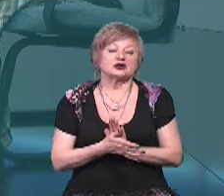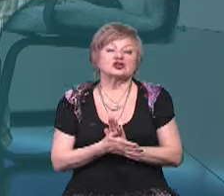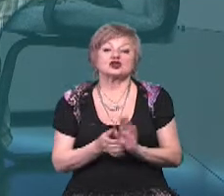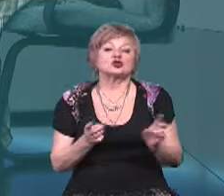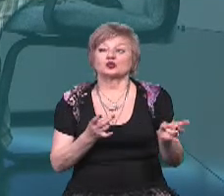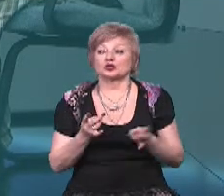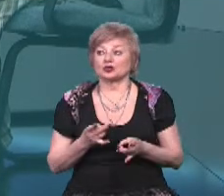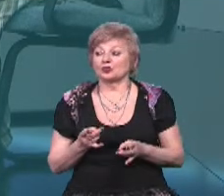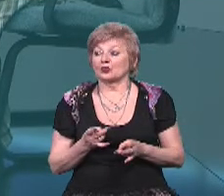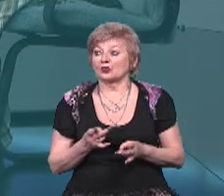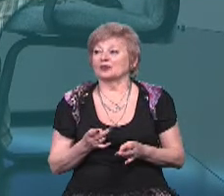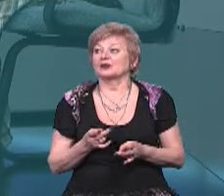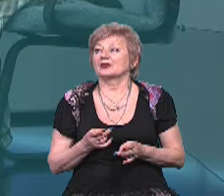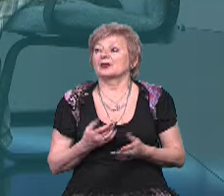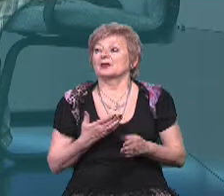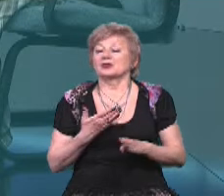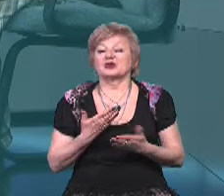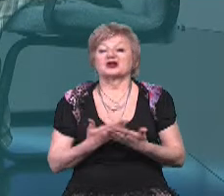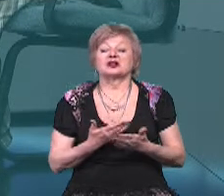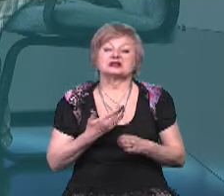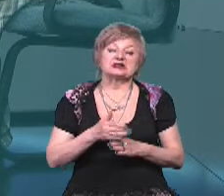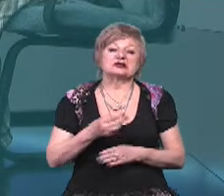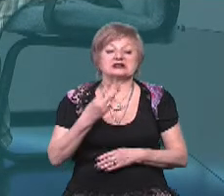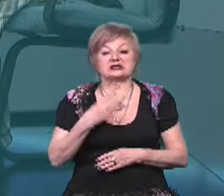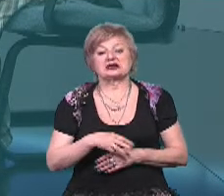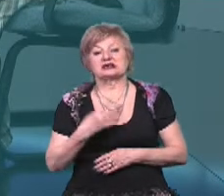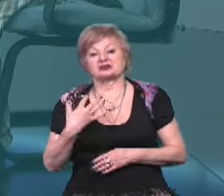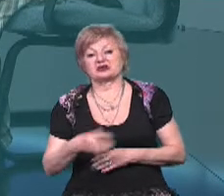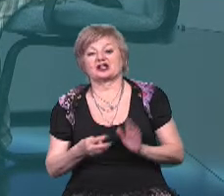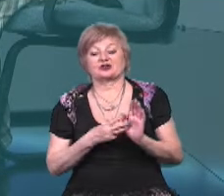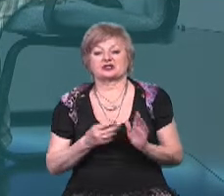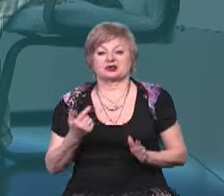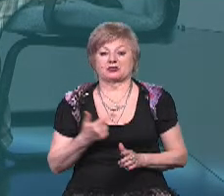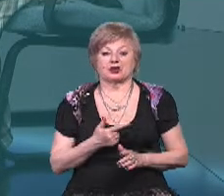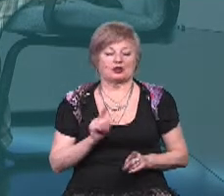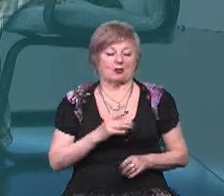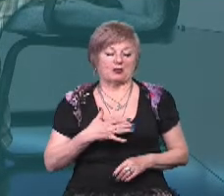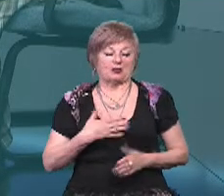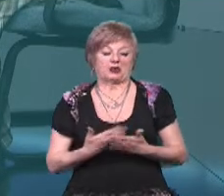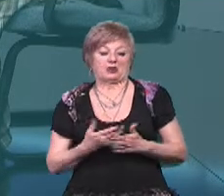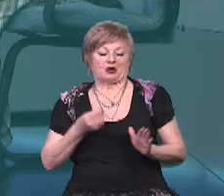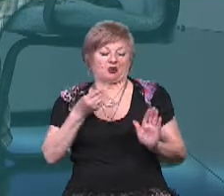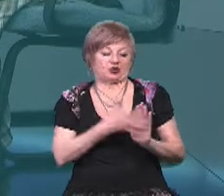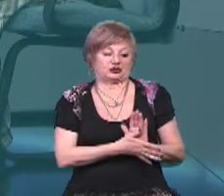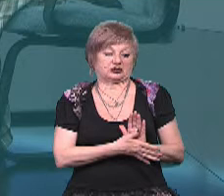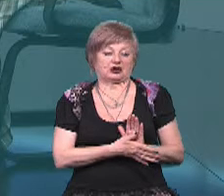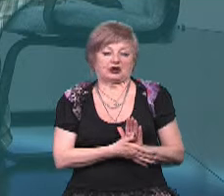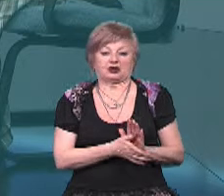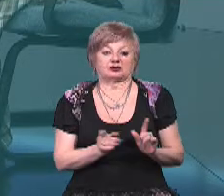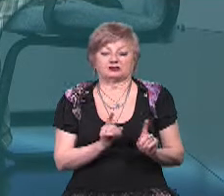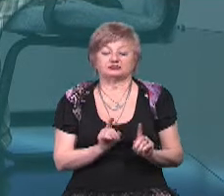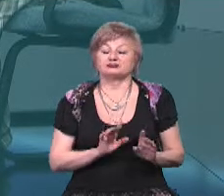там так, виділити, що ось там 30, 50, 170 тисяч гривень ці надійшли, ми їх потратимо на щось ось, на таке напрямок. На жаль, чинне